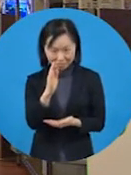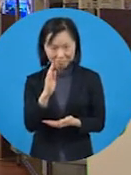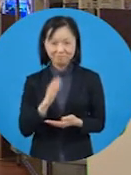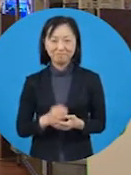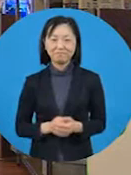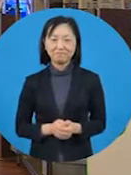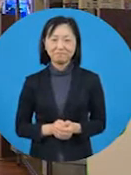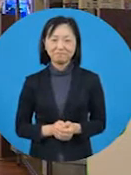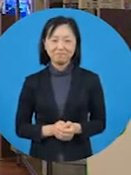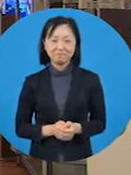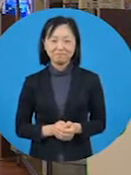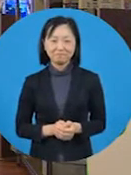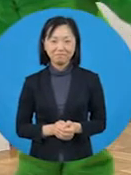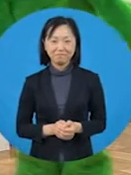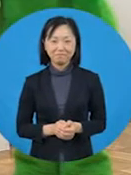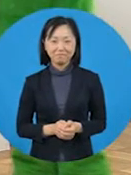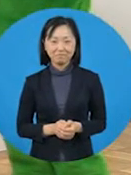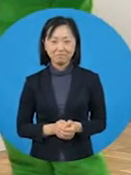べてください。